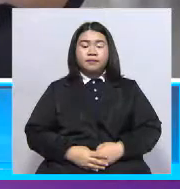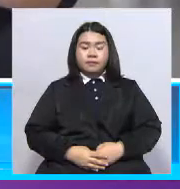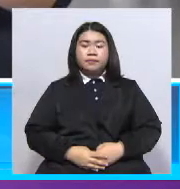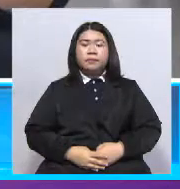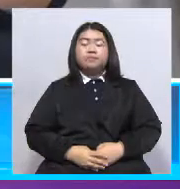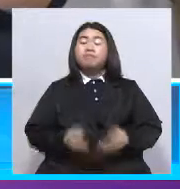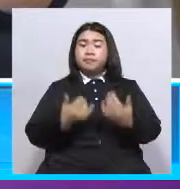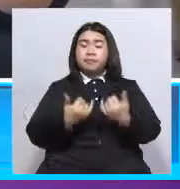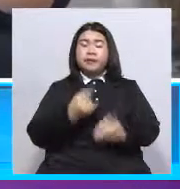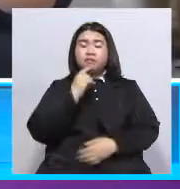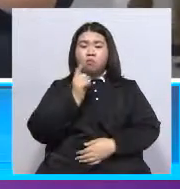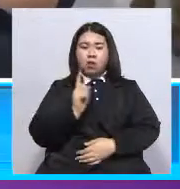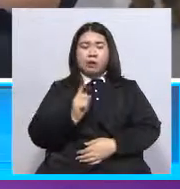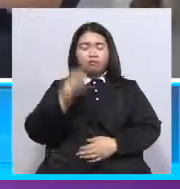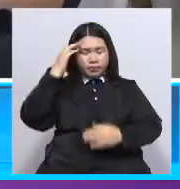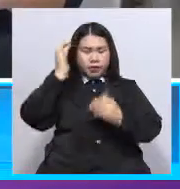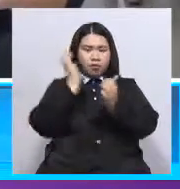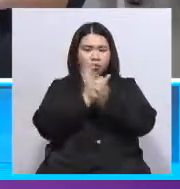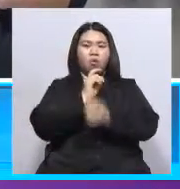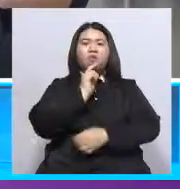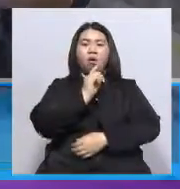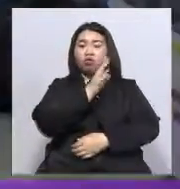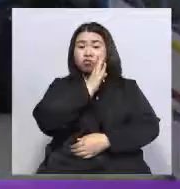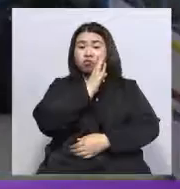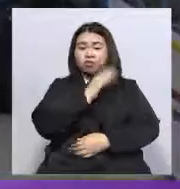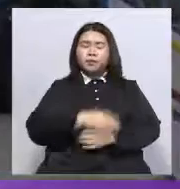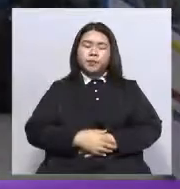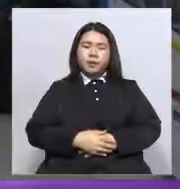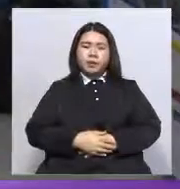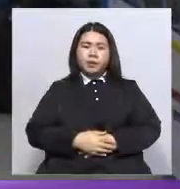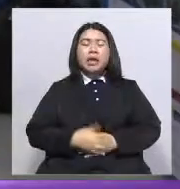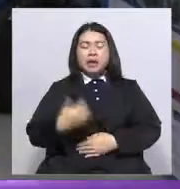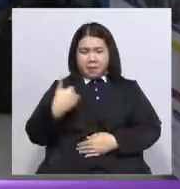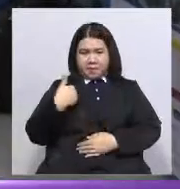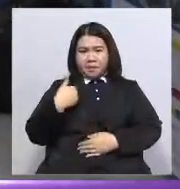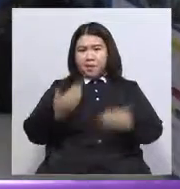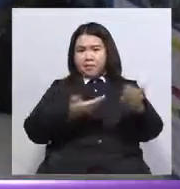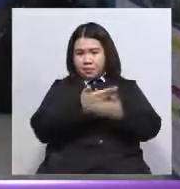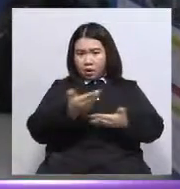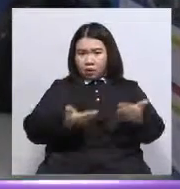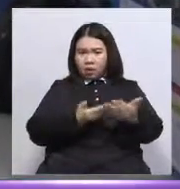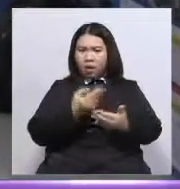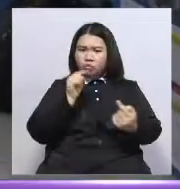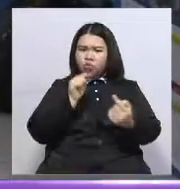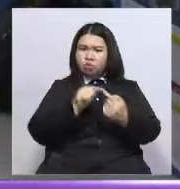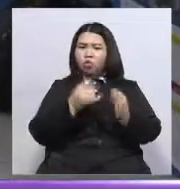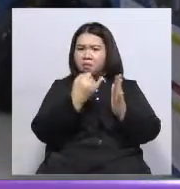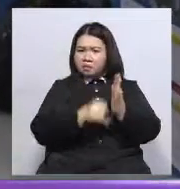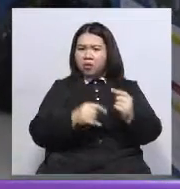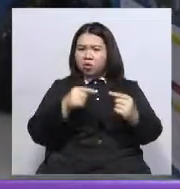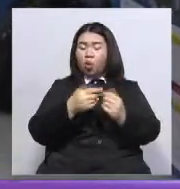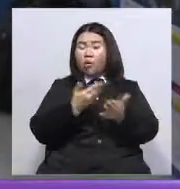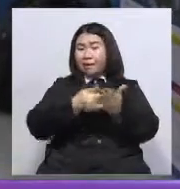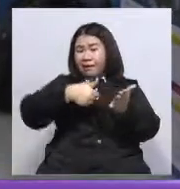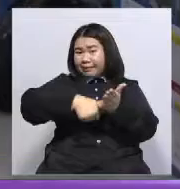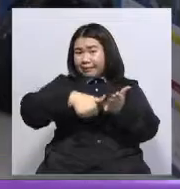ค่ะคุณศิริลักษณ์คะทางตำรวจเองก็ยืนยันนะคะว่าตอนนี้มีการพิจารณาข้อหาในเรื่องของการหลีกเลี่ยงภาษี